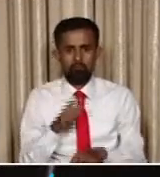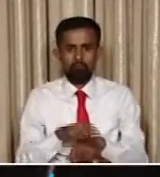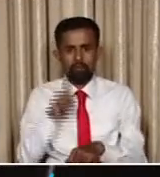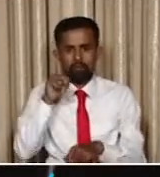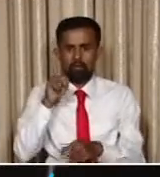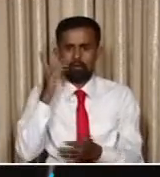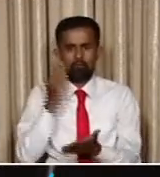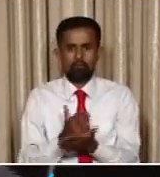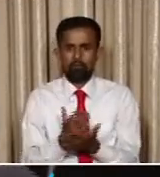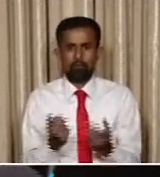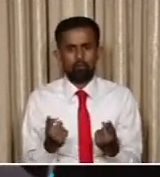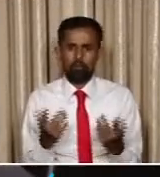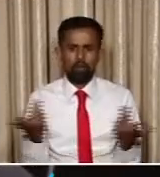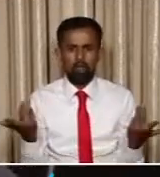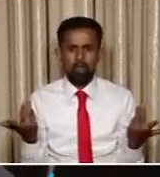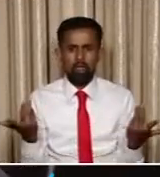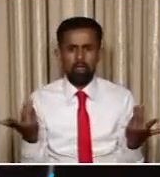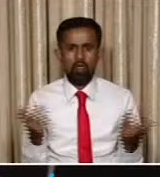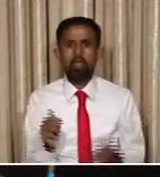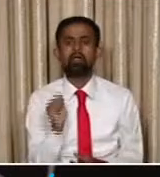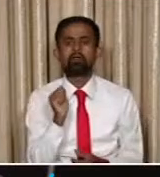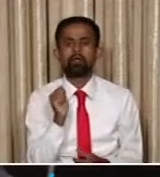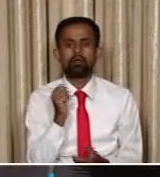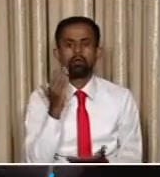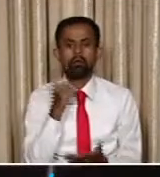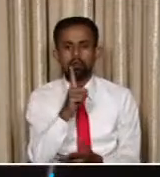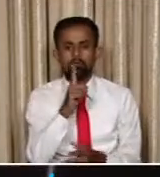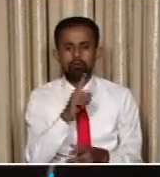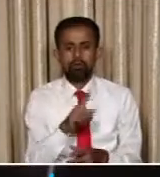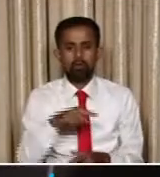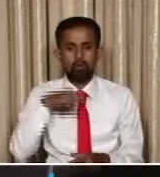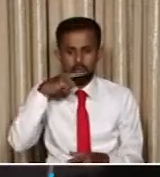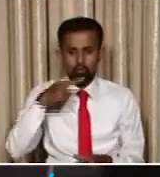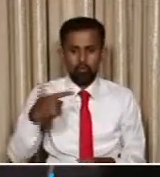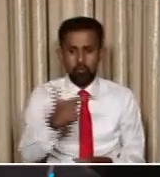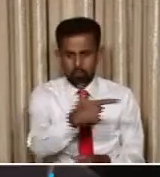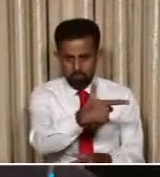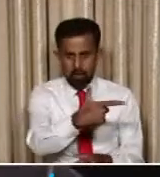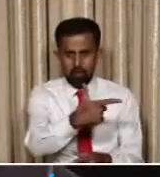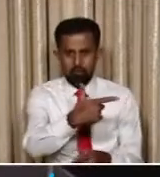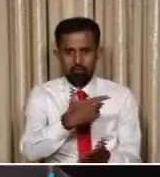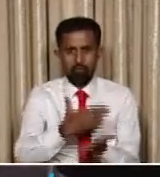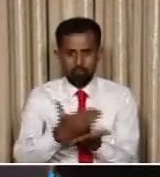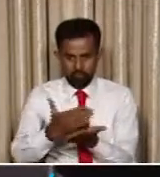ඕනේ. ඇයි එකට නවත්තන්නේ? මූදේ මාළුන්ට ඩිස්ටර්බ් වෙන්නේ නැහැ.